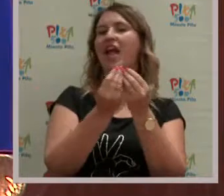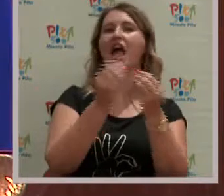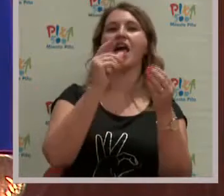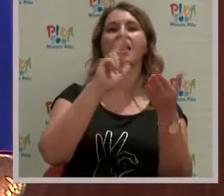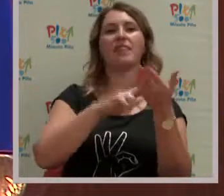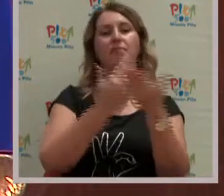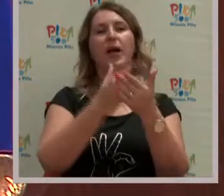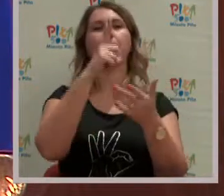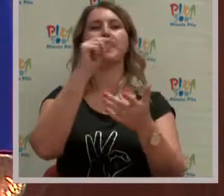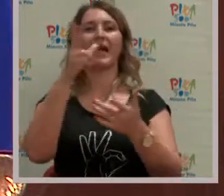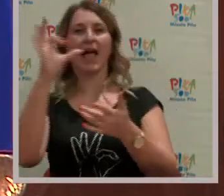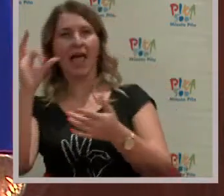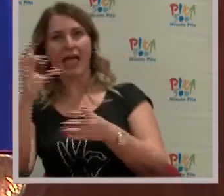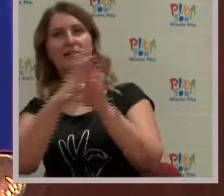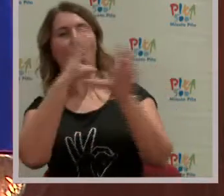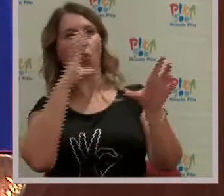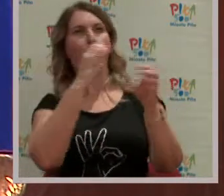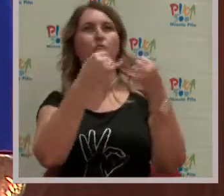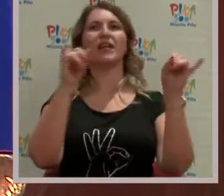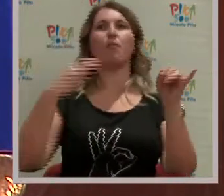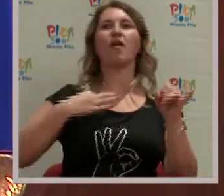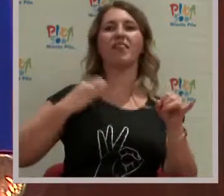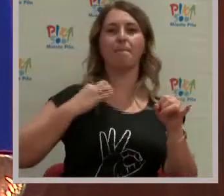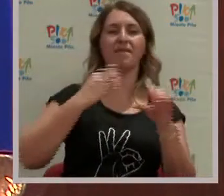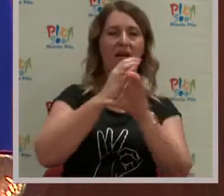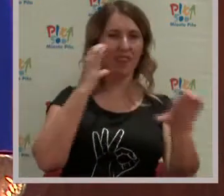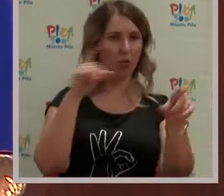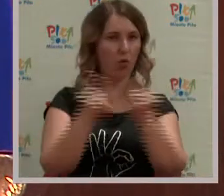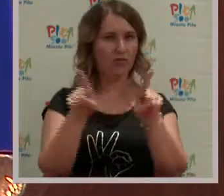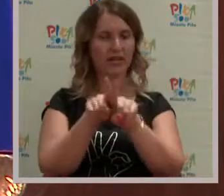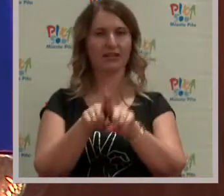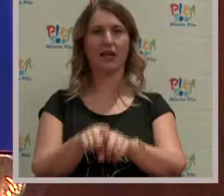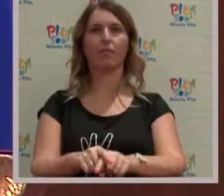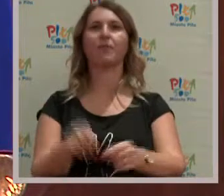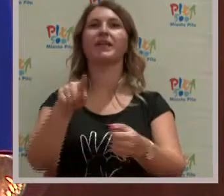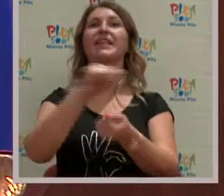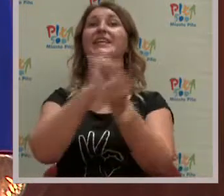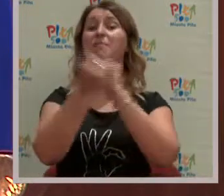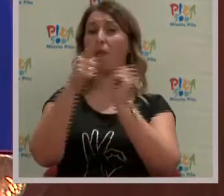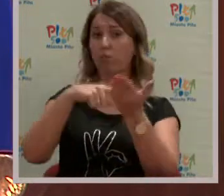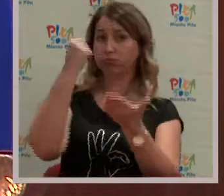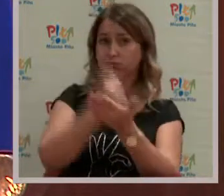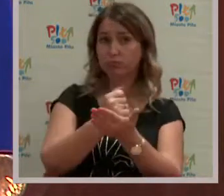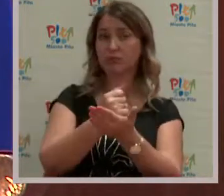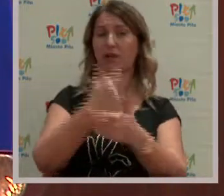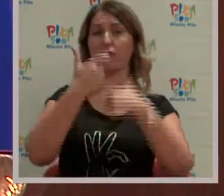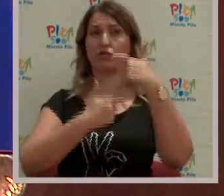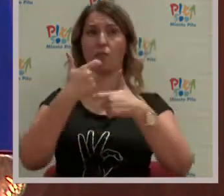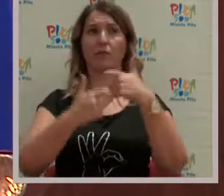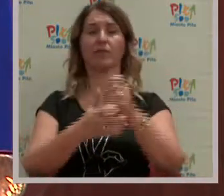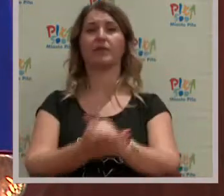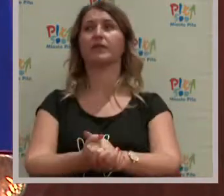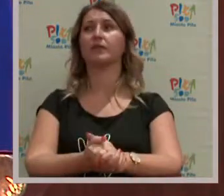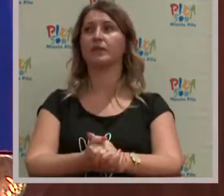PKS. Myślę, że ta zmiana ustawowa, która mobilizuje